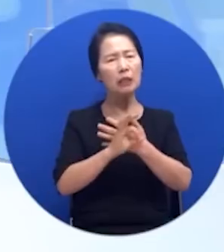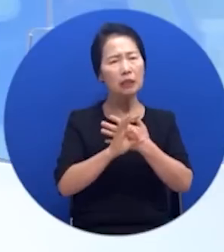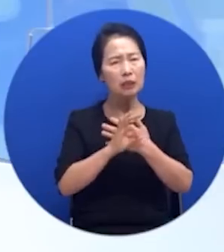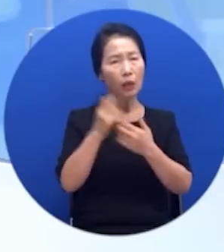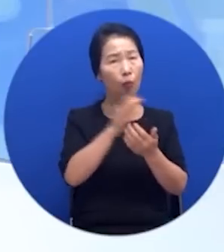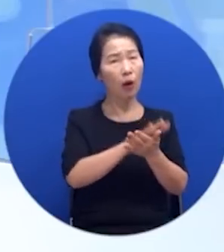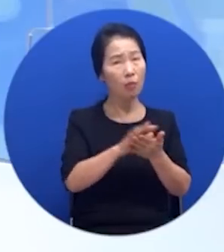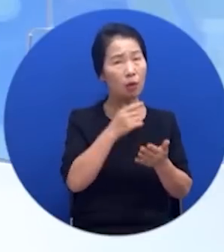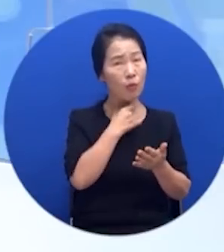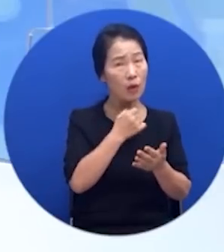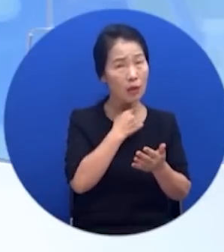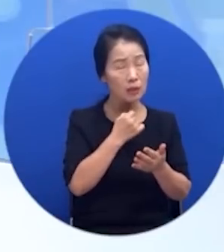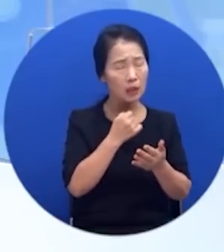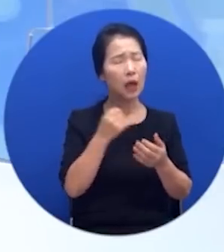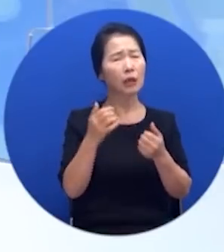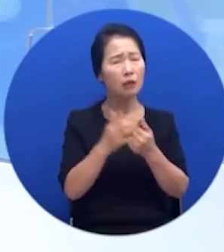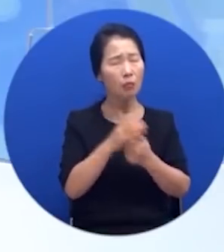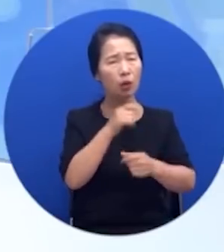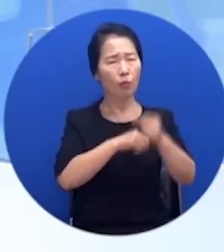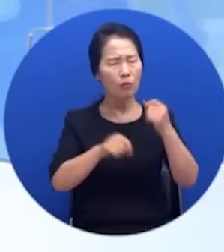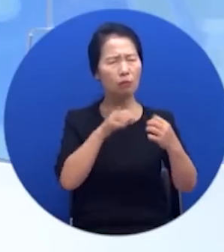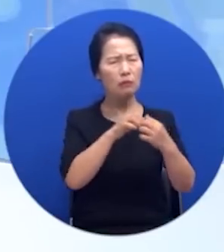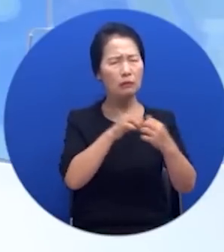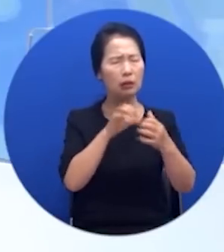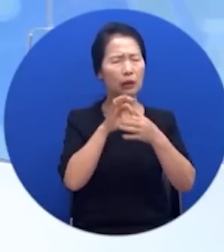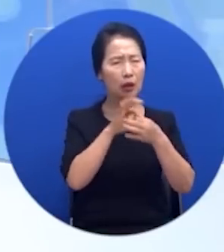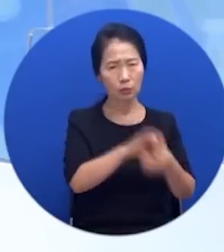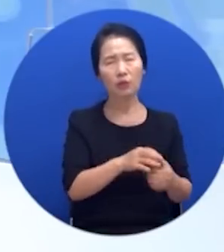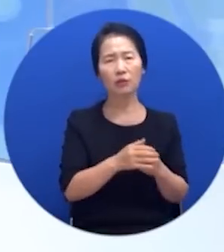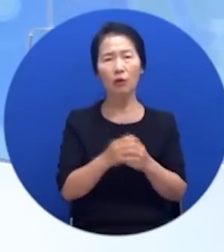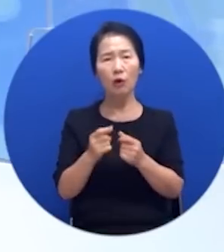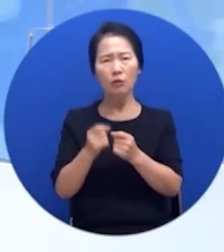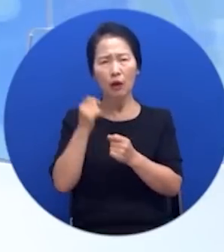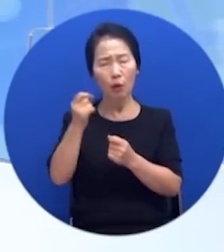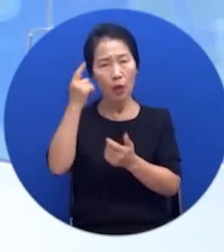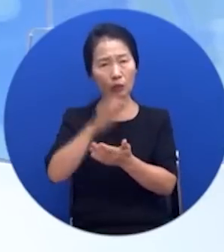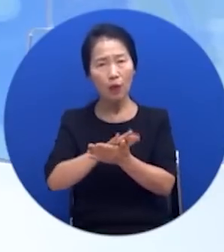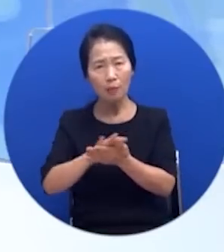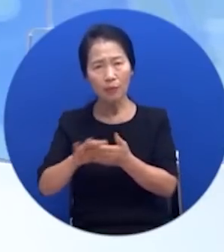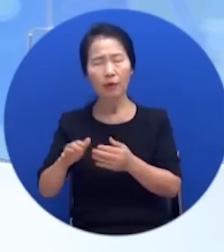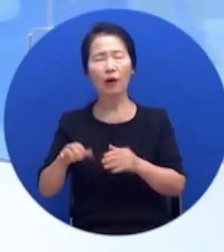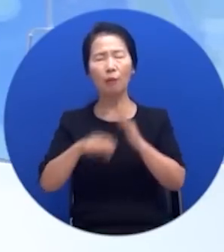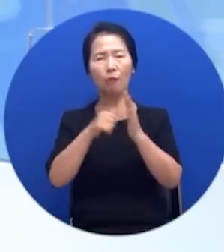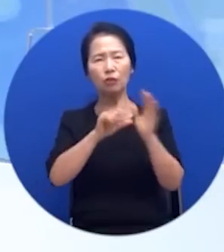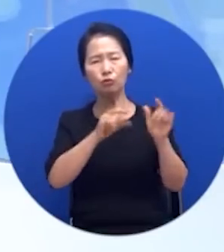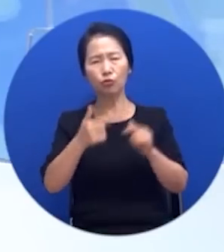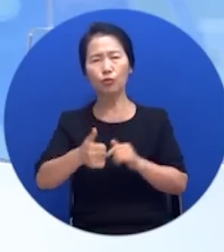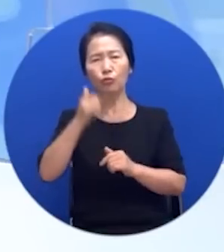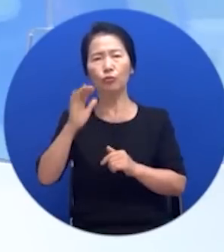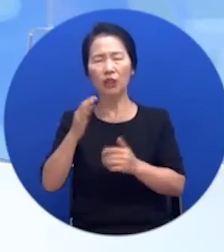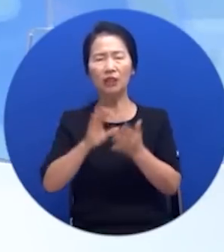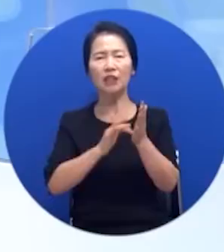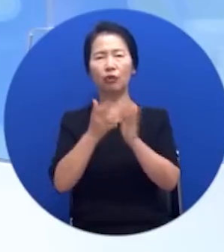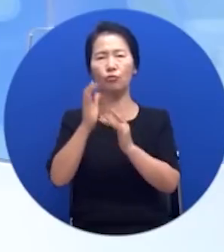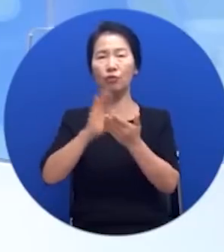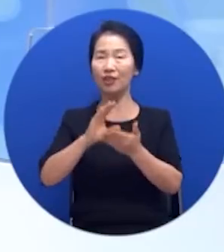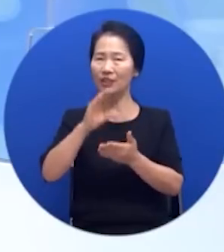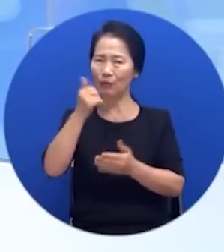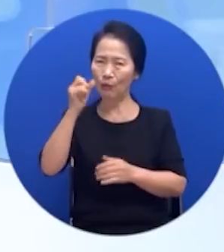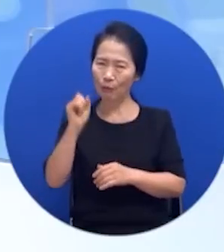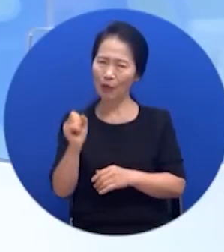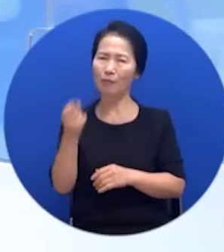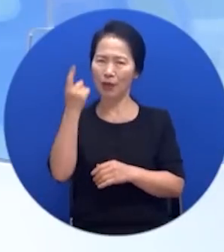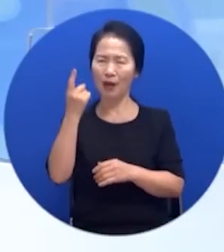도리어 전쟁이 끝이 없습니다. 영원한 화평은 오직 만유의 주 되신 예수 그리스도로